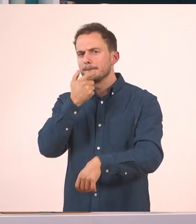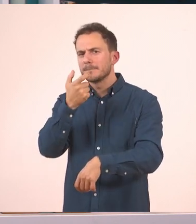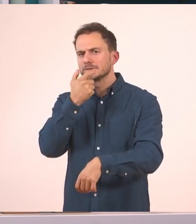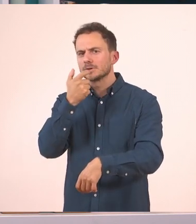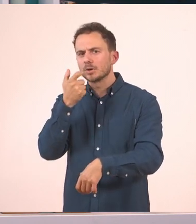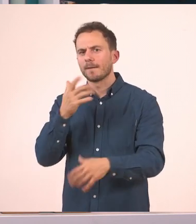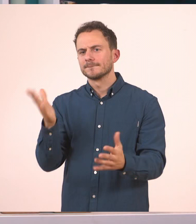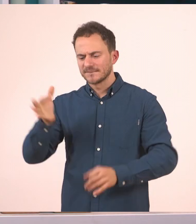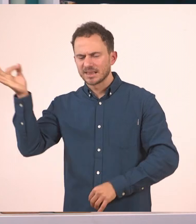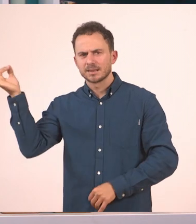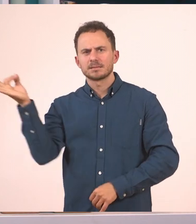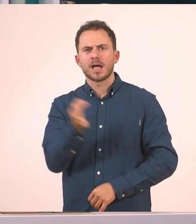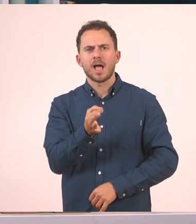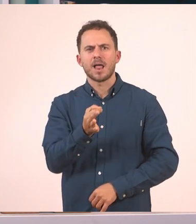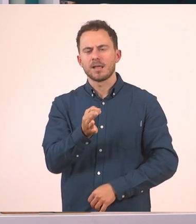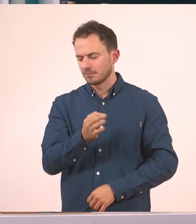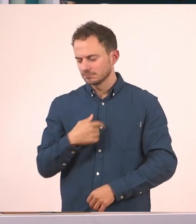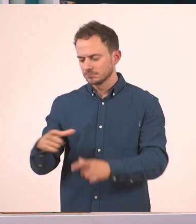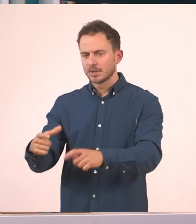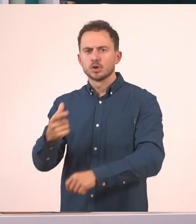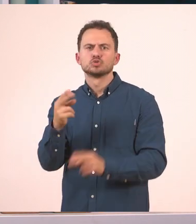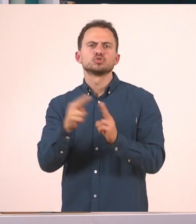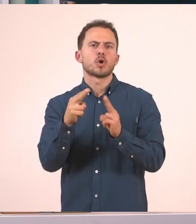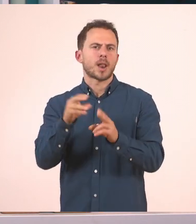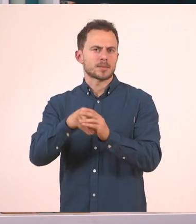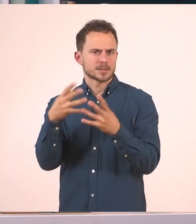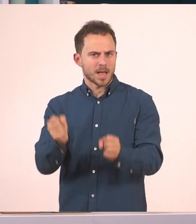ωραιότατα cookies. Σοκολάτας, τα βλέπετε.